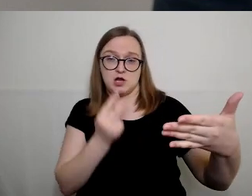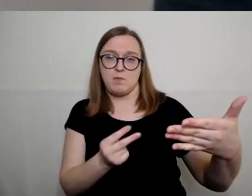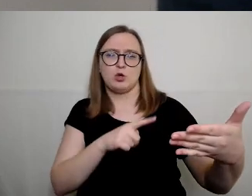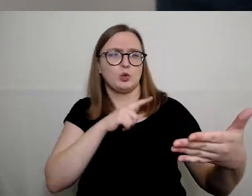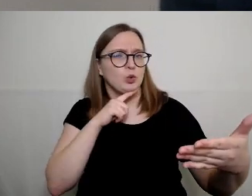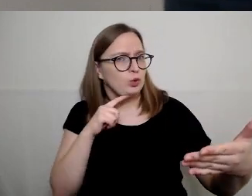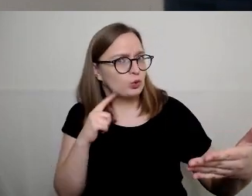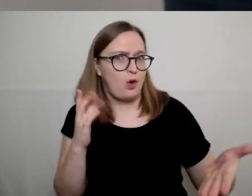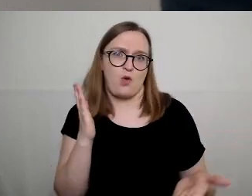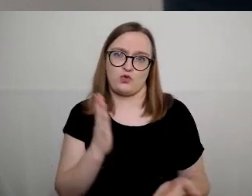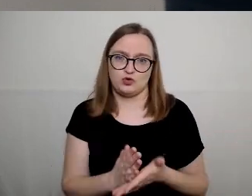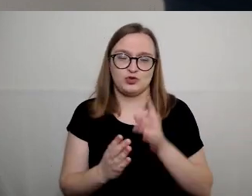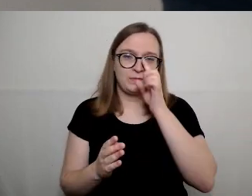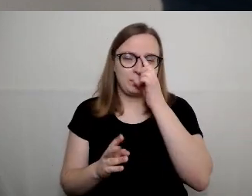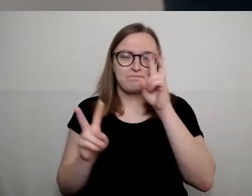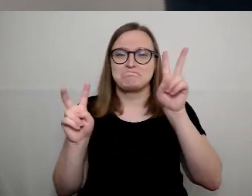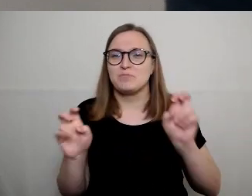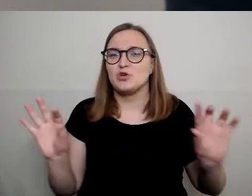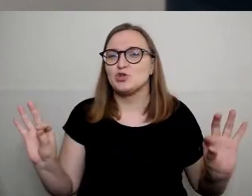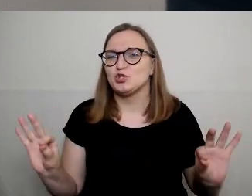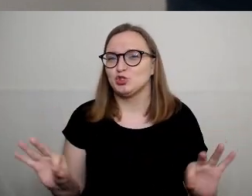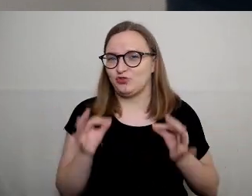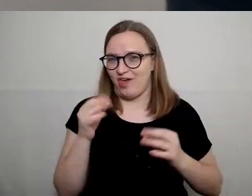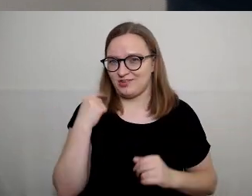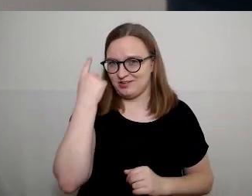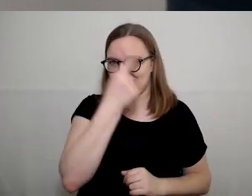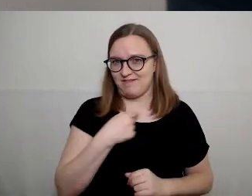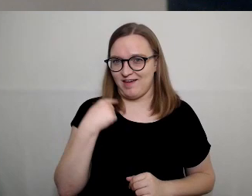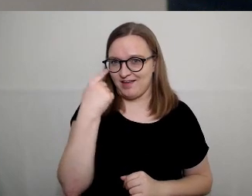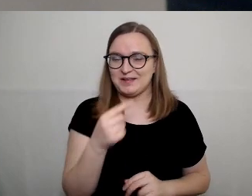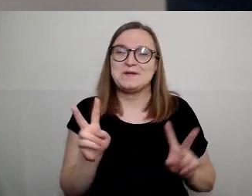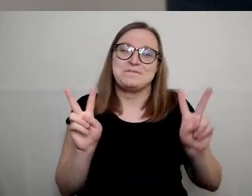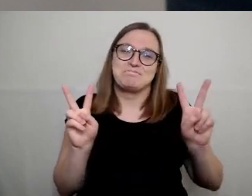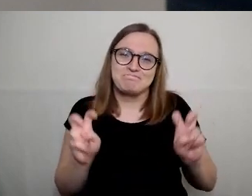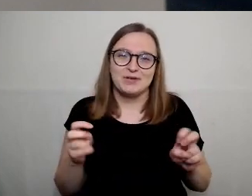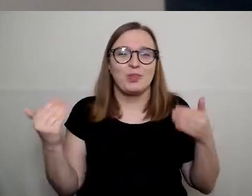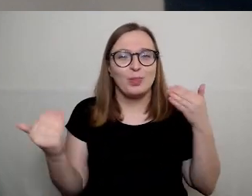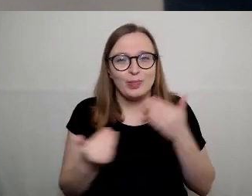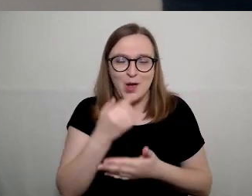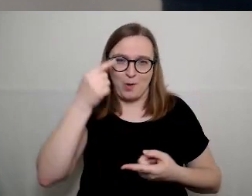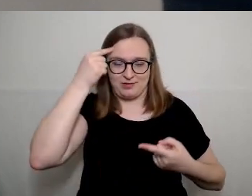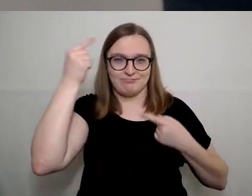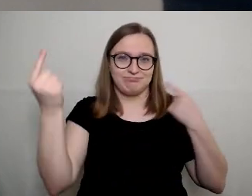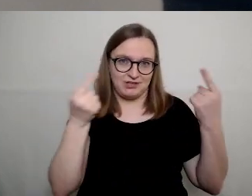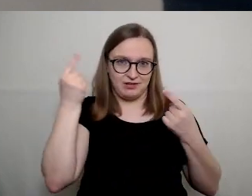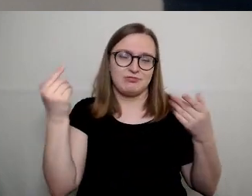nemažai tokių šviežių galvų, kaip sako, ne galvų, bet šviežiom mintim ateinančių